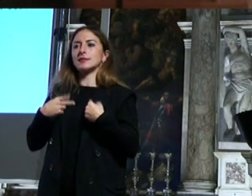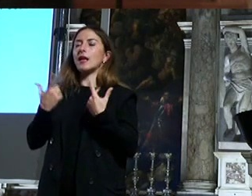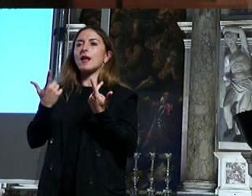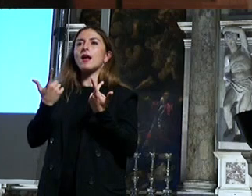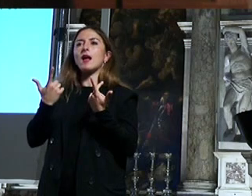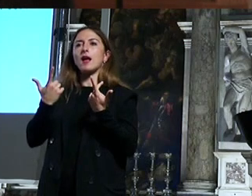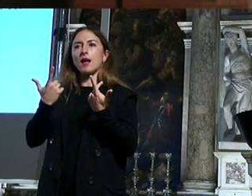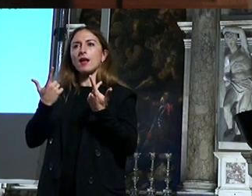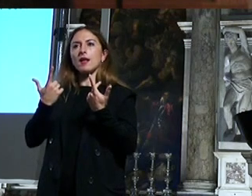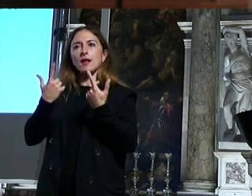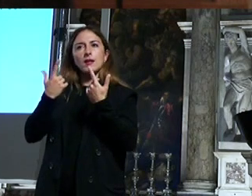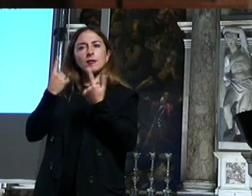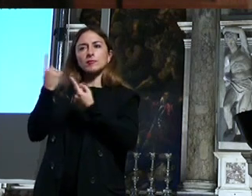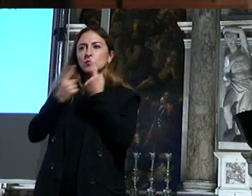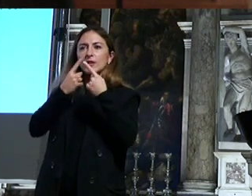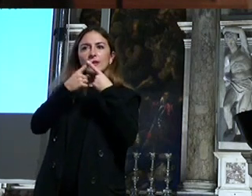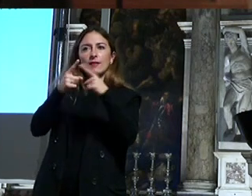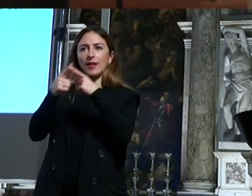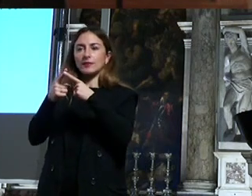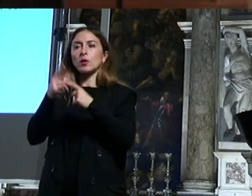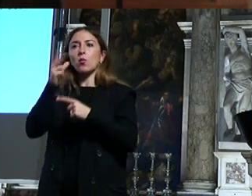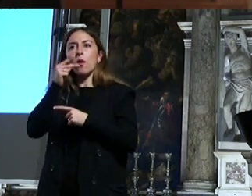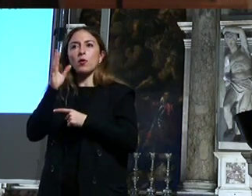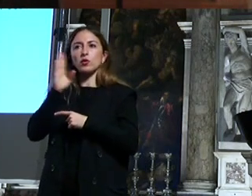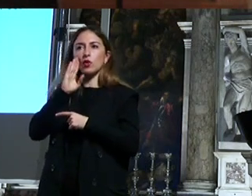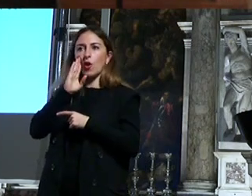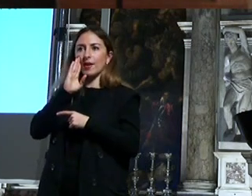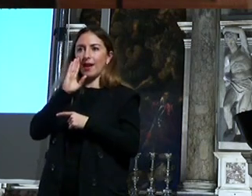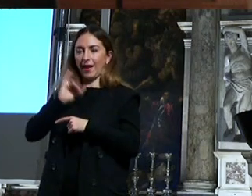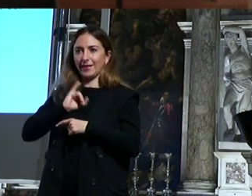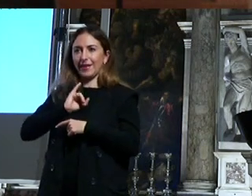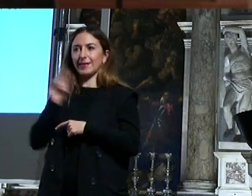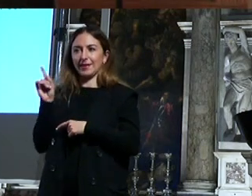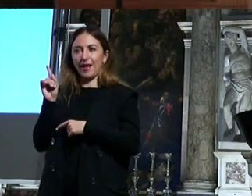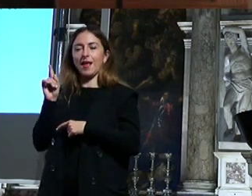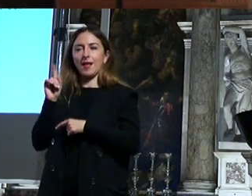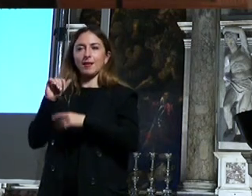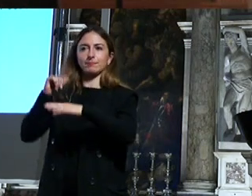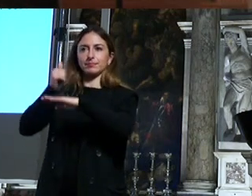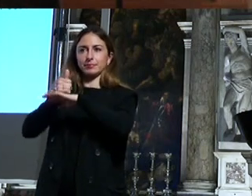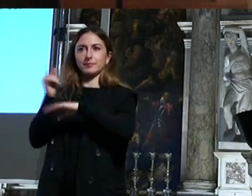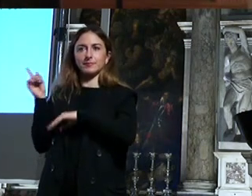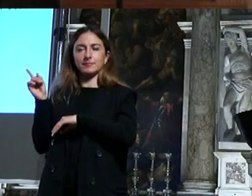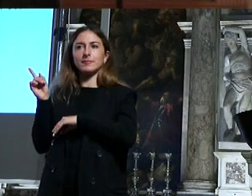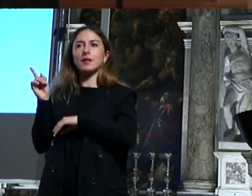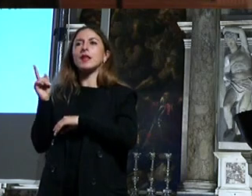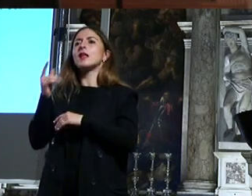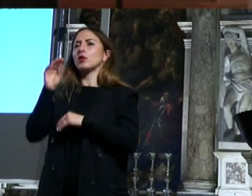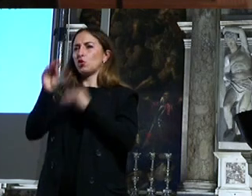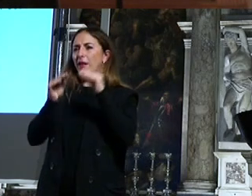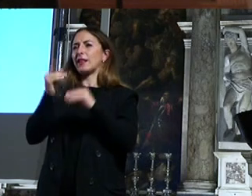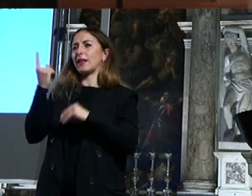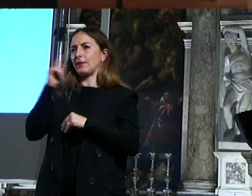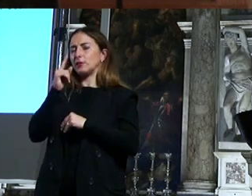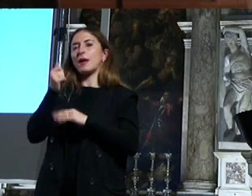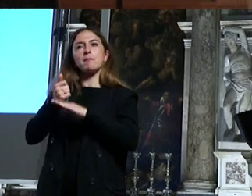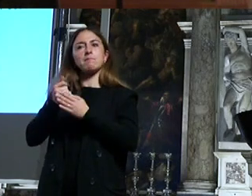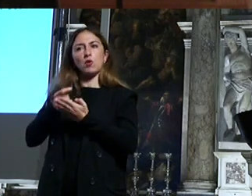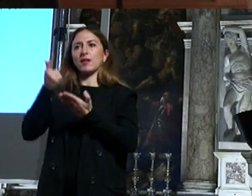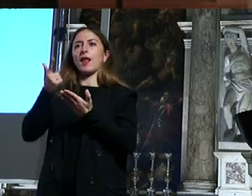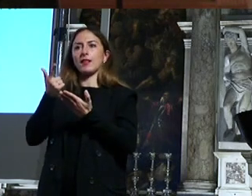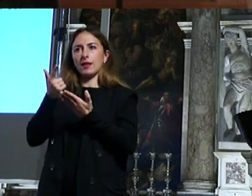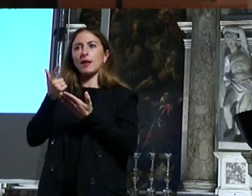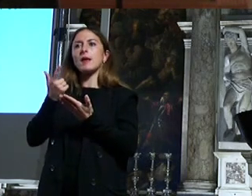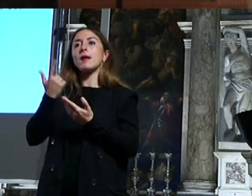sfaccettature. L'identità dell'uomo e della donna sta al centro del lavoro di Nicole, che pone domande difficili ma fondamentali per la